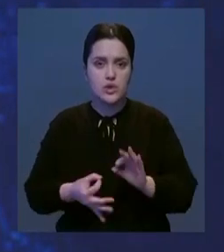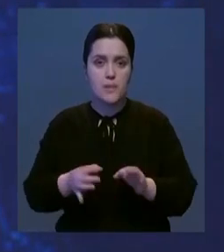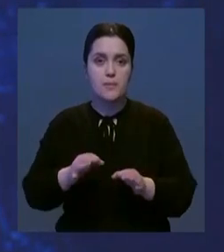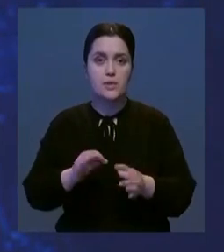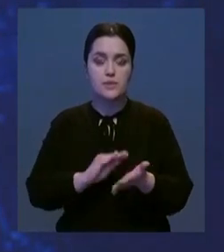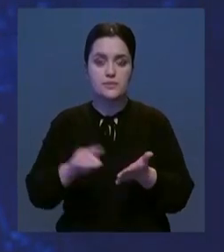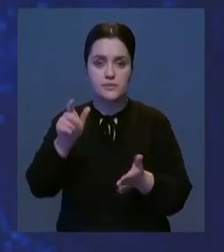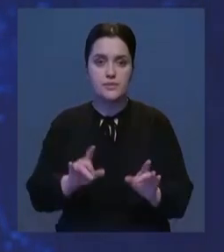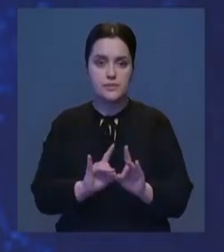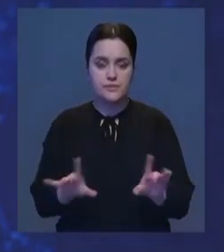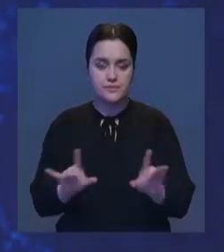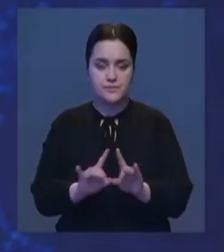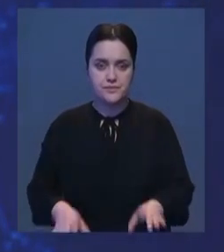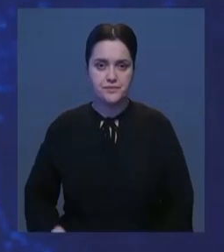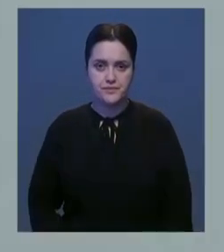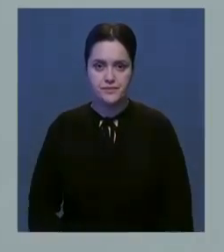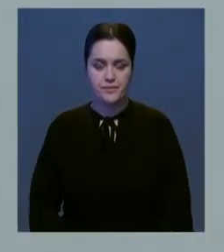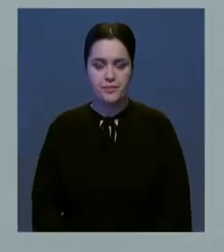сложной. Подробности у моих коллег.